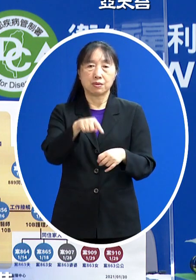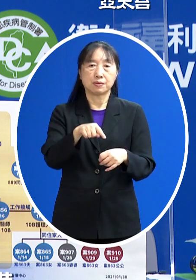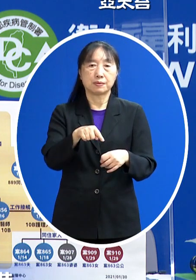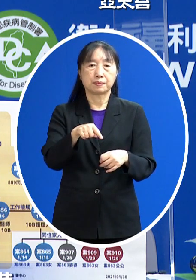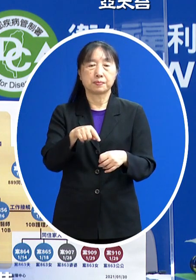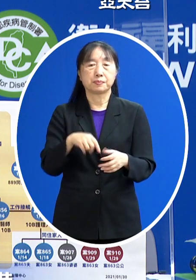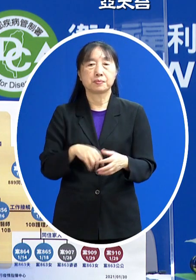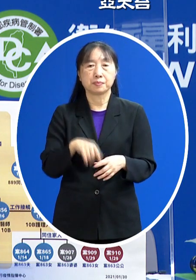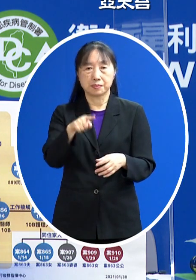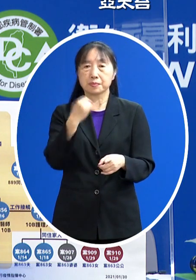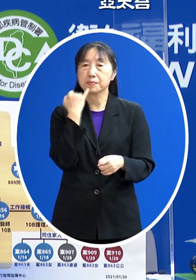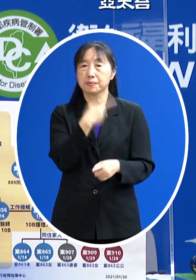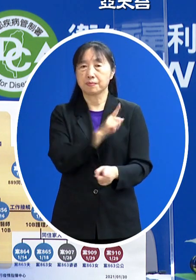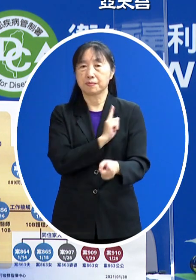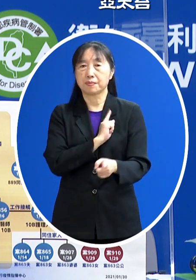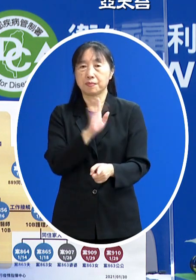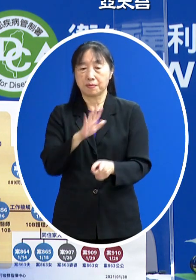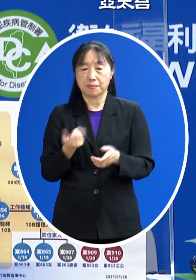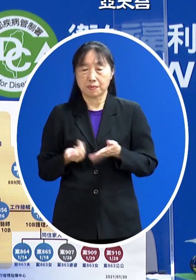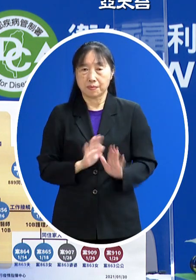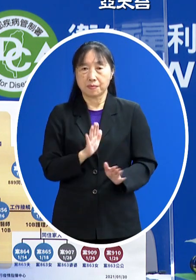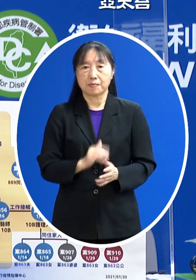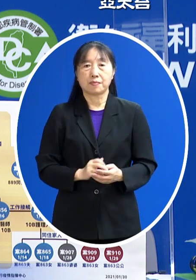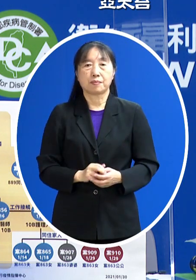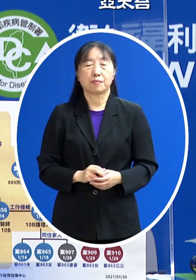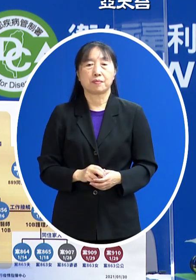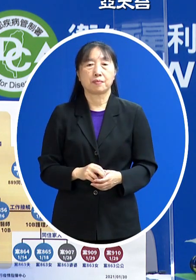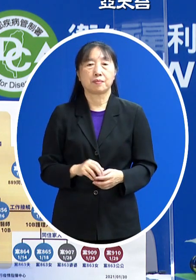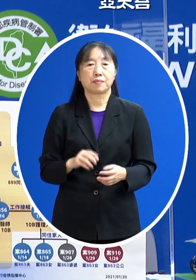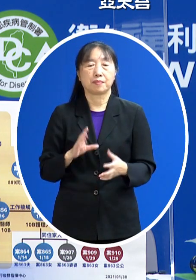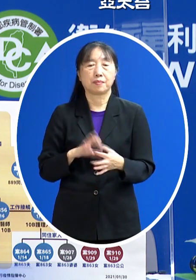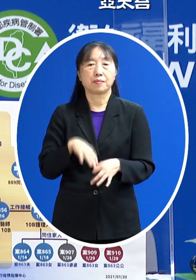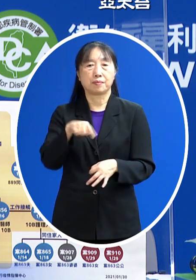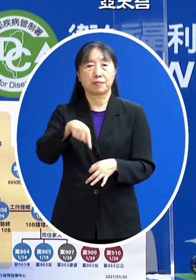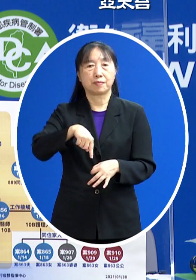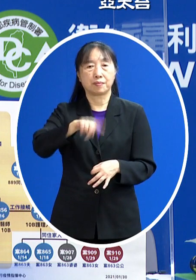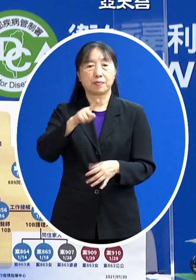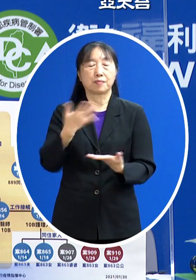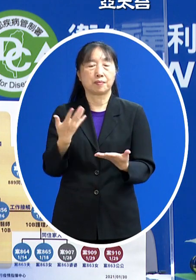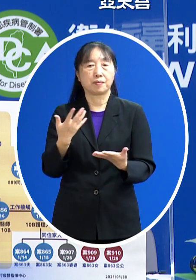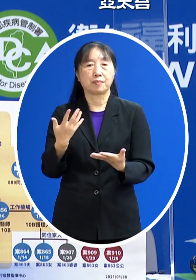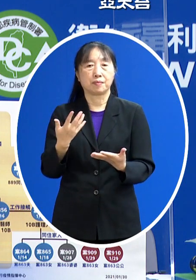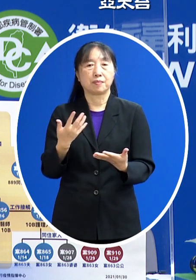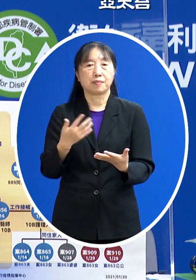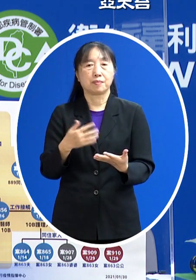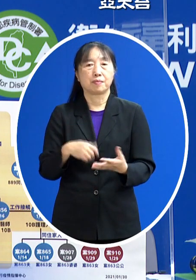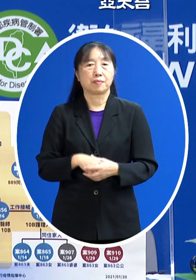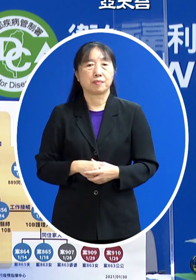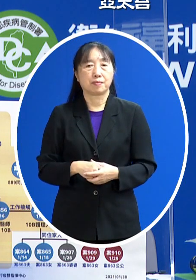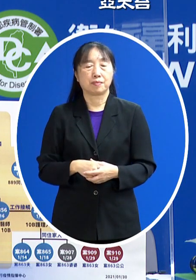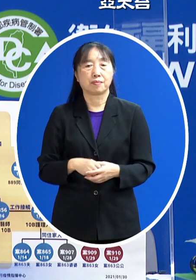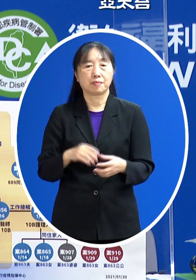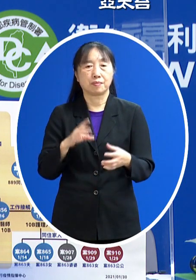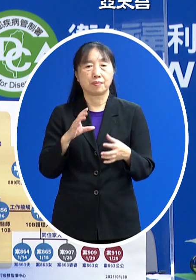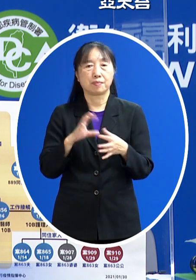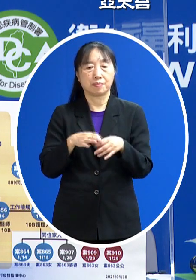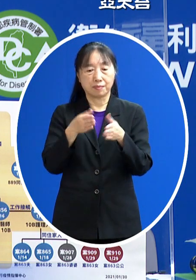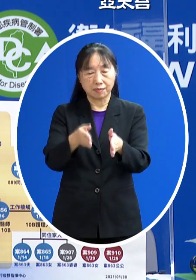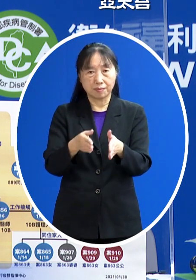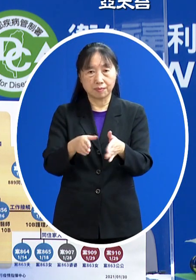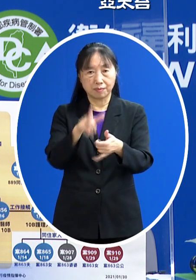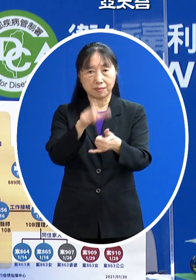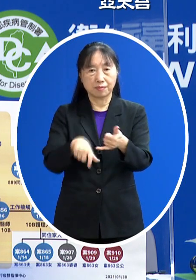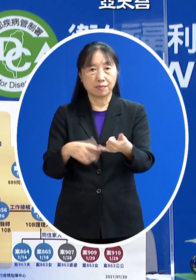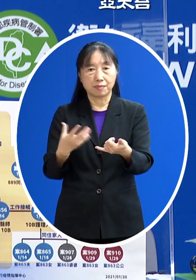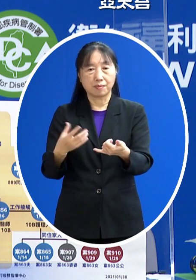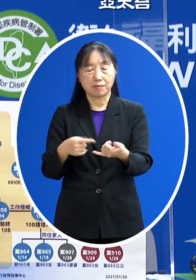样的一个准备，那所以就签了，家人就签了，他本人就签了 DNR 嘛，那所以就没有再